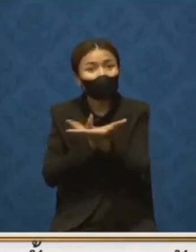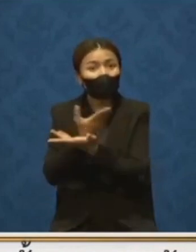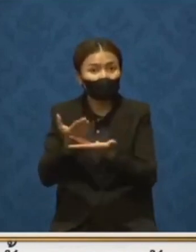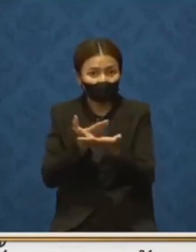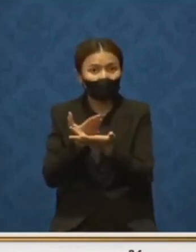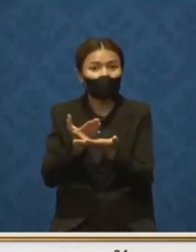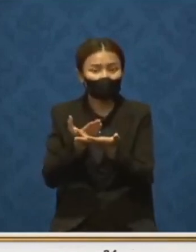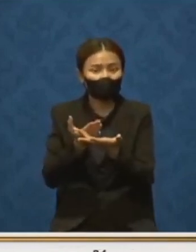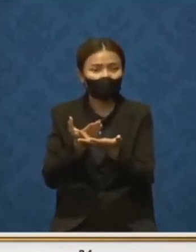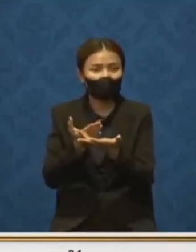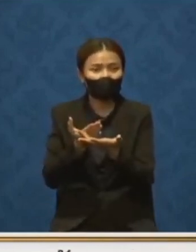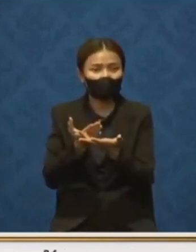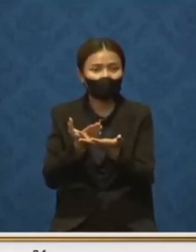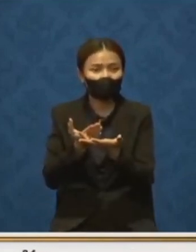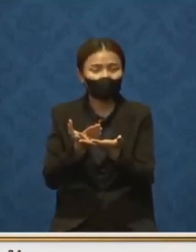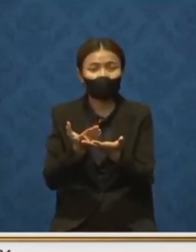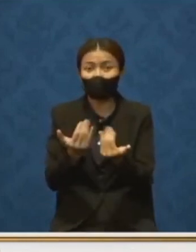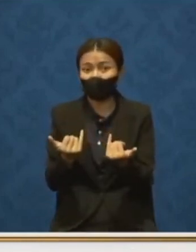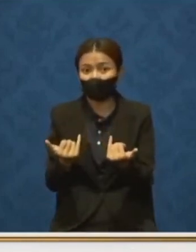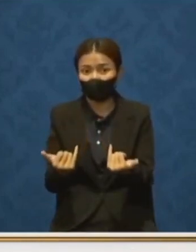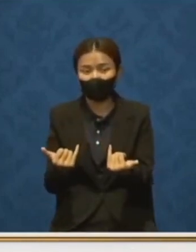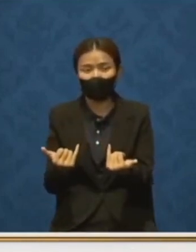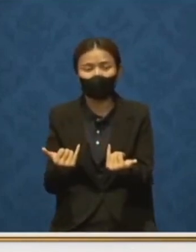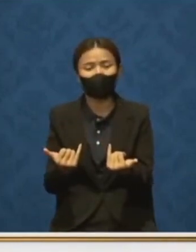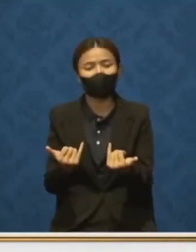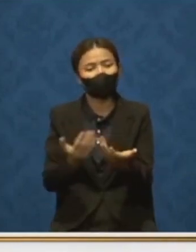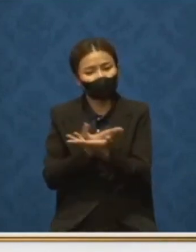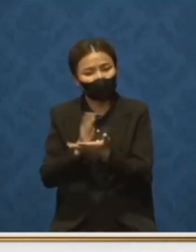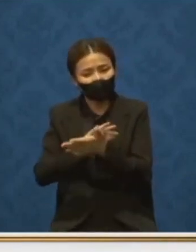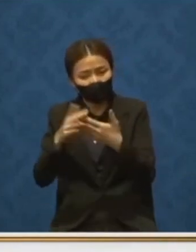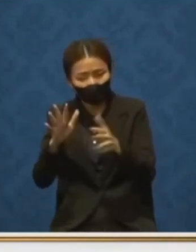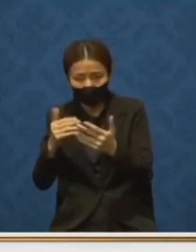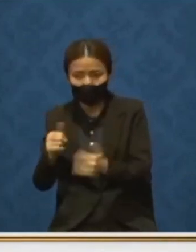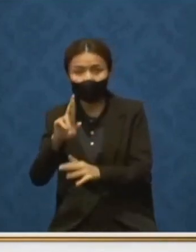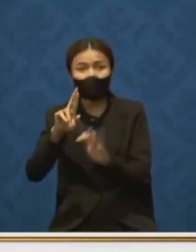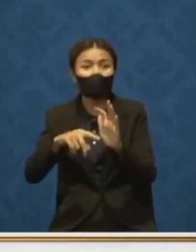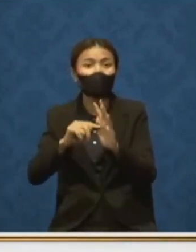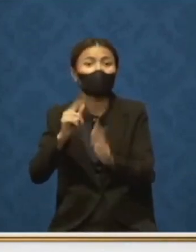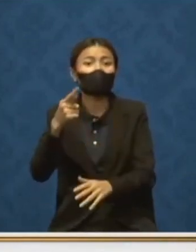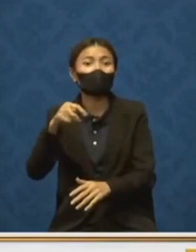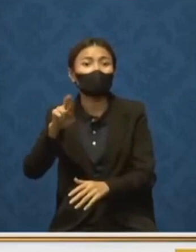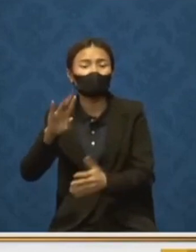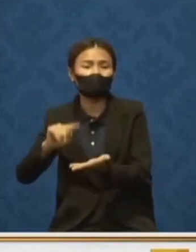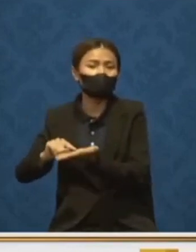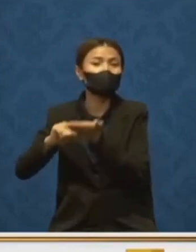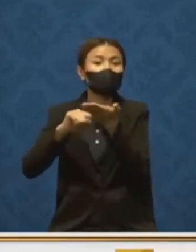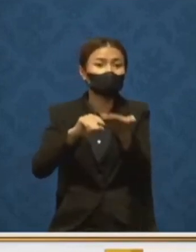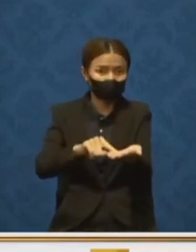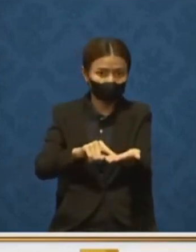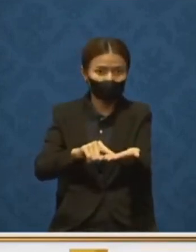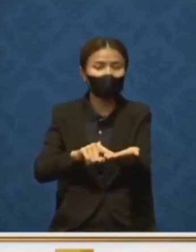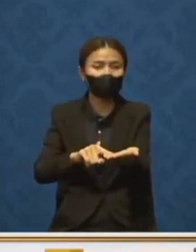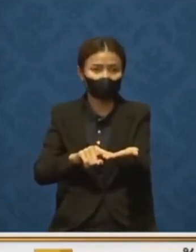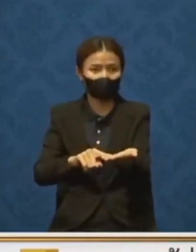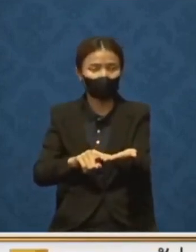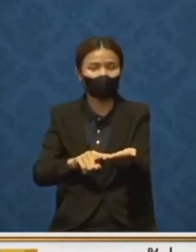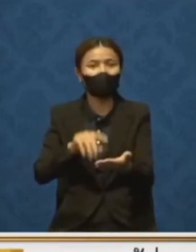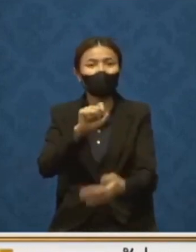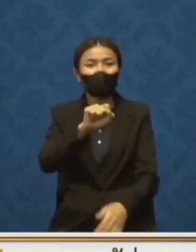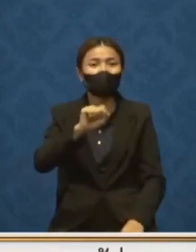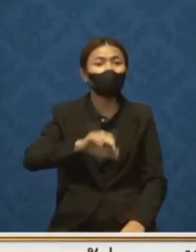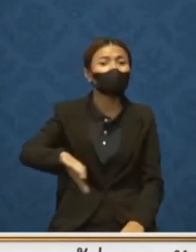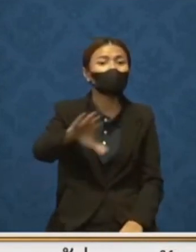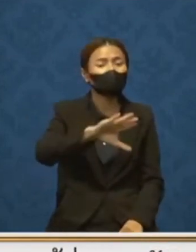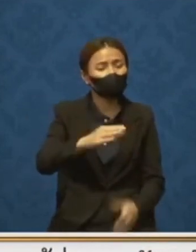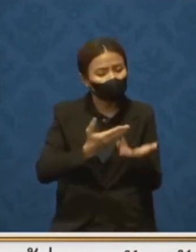สร็จแล้วนะครับและได้เสนอรายงานและร่างพระราชบัญญัติดังกล่าวมาเพื่อให้สภาผู้แทนราษฎรพิจารณาและลงม